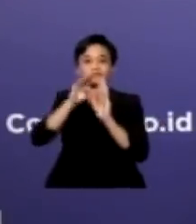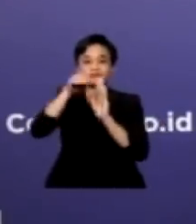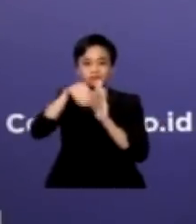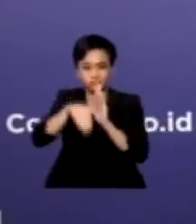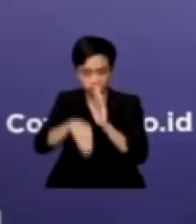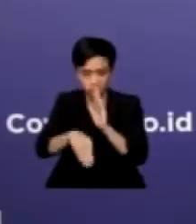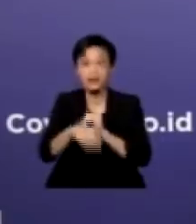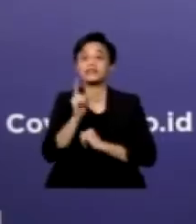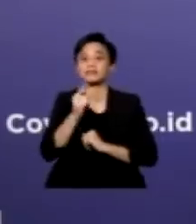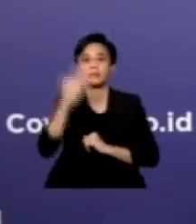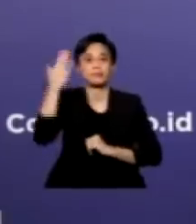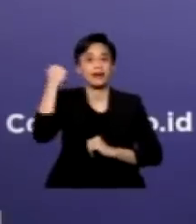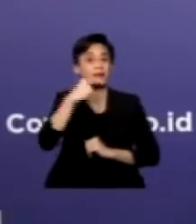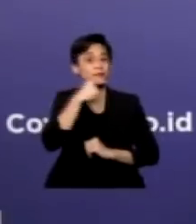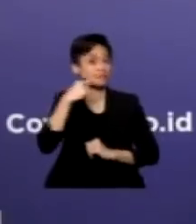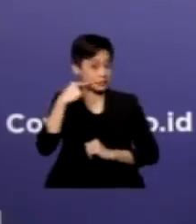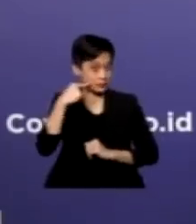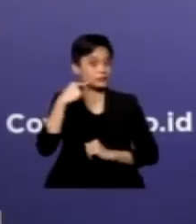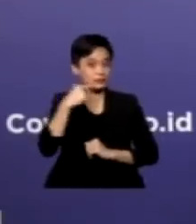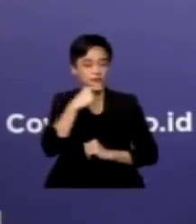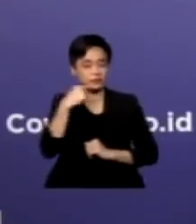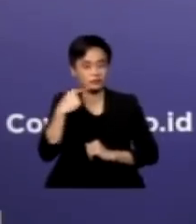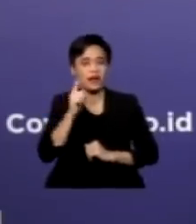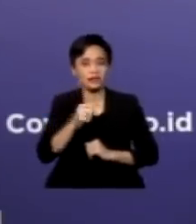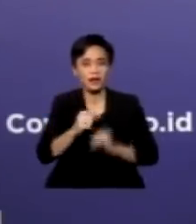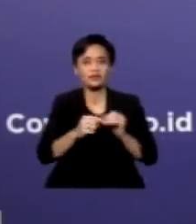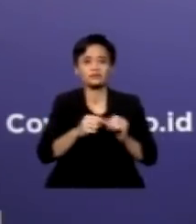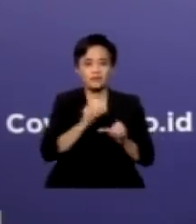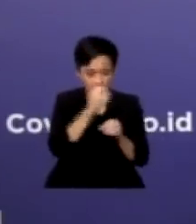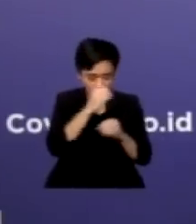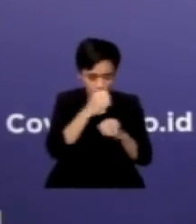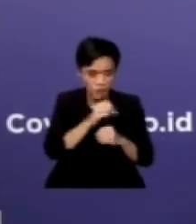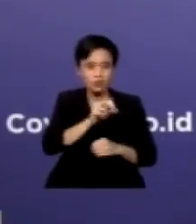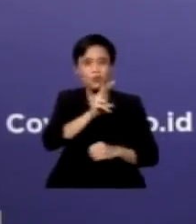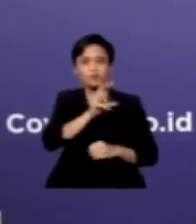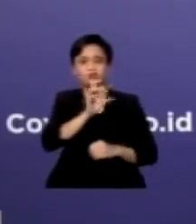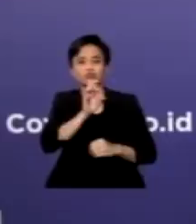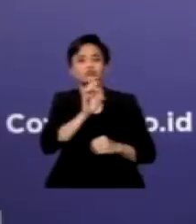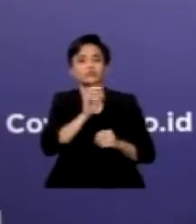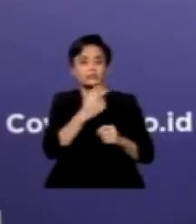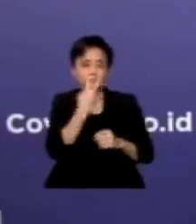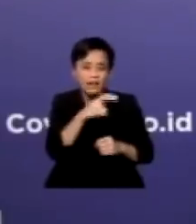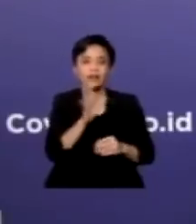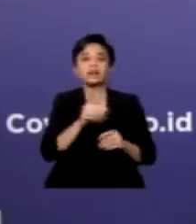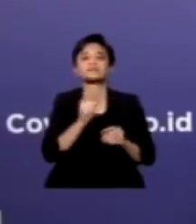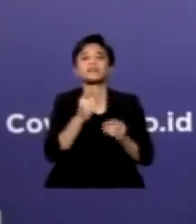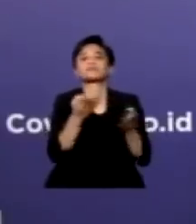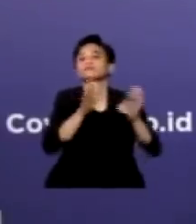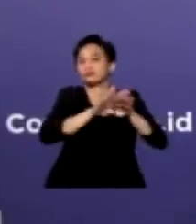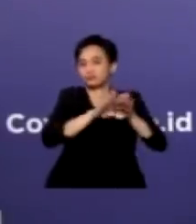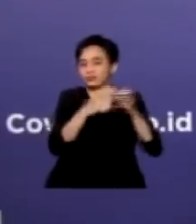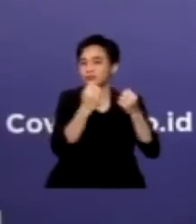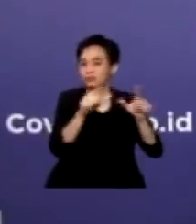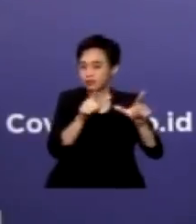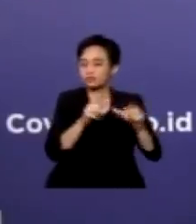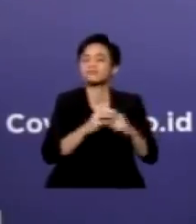karena pada hari Minggu kemarin ada 20 laboratorium yang tidak melakukan pemeriksaan dikarenakan libur. Sebagian besar